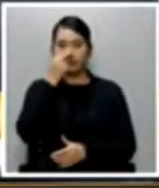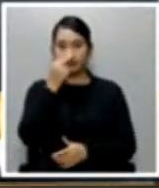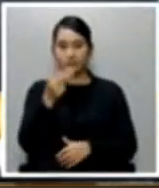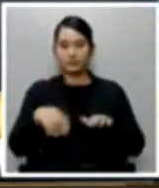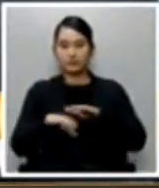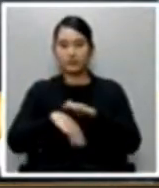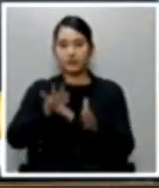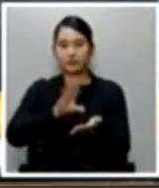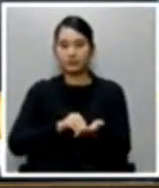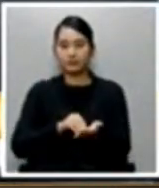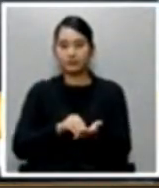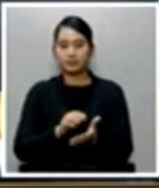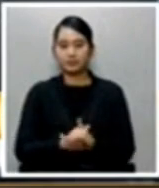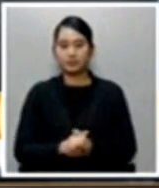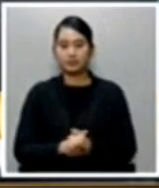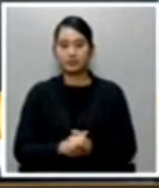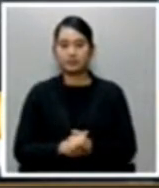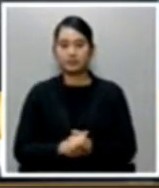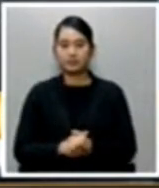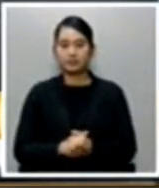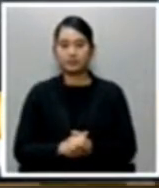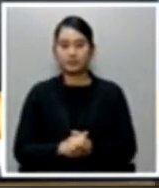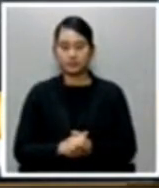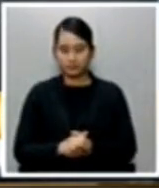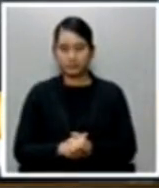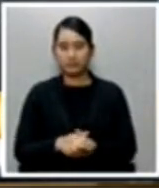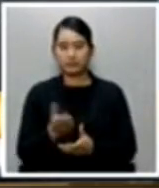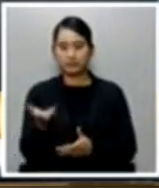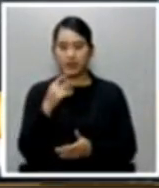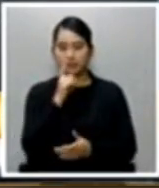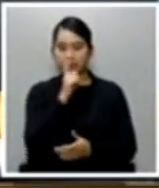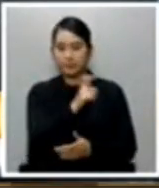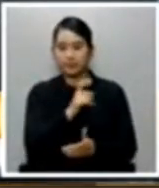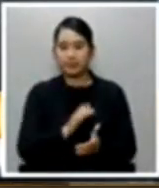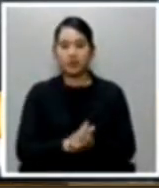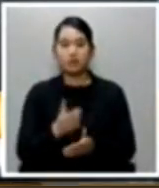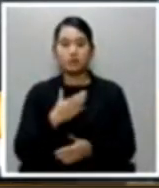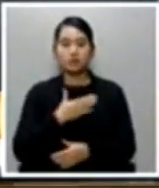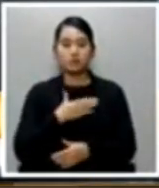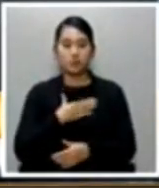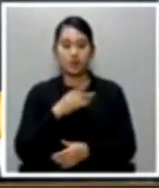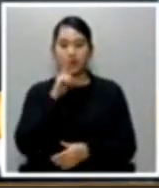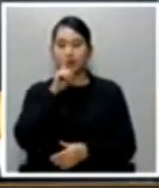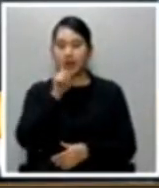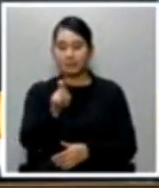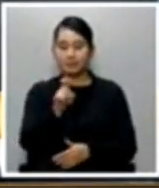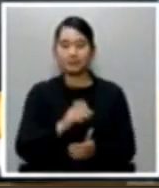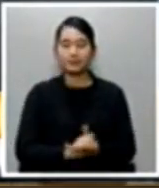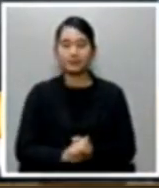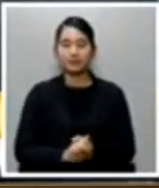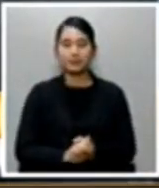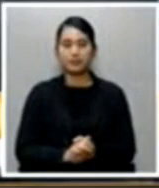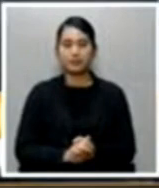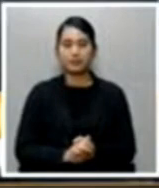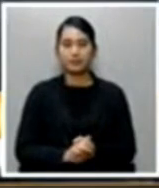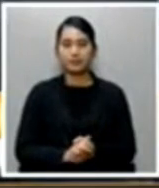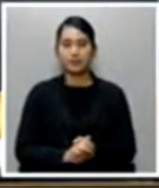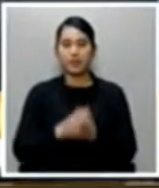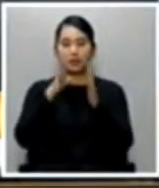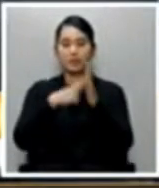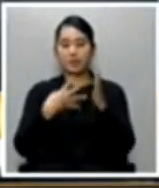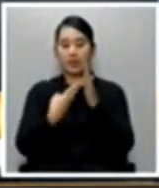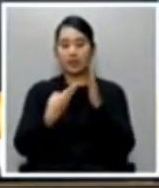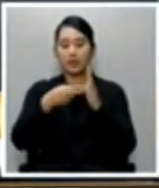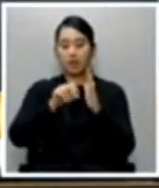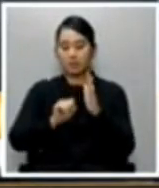า ท่านเด็กท่านพิสิทธิ์ถามฮะ ครับก็จะขอถามท่านครับว่าท่านได้มีนโยบ